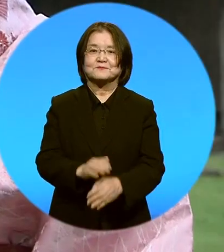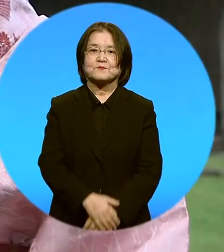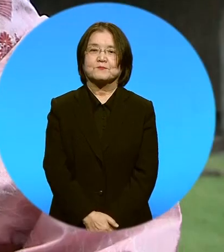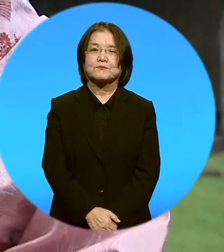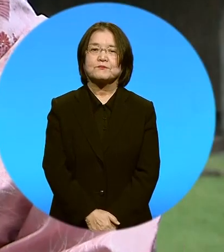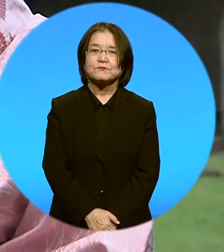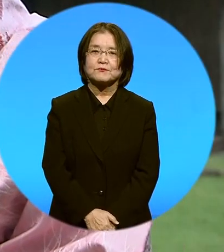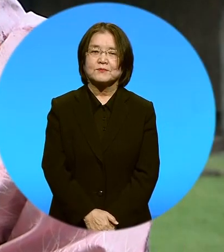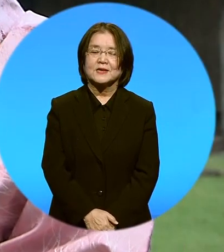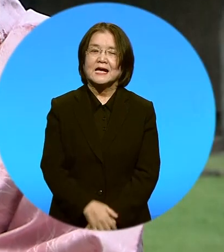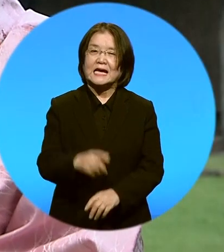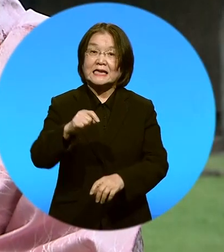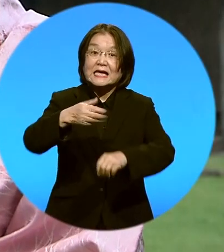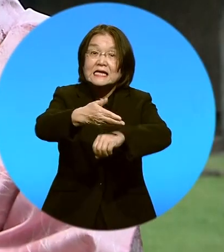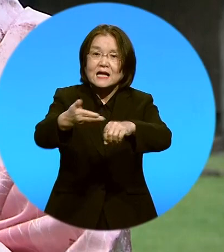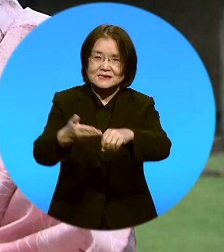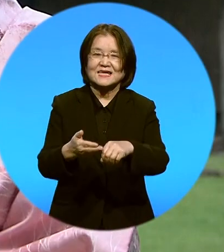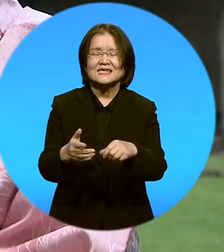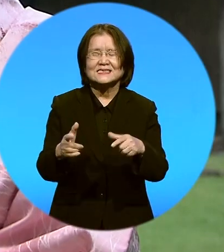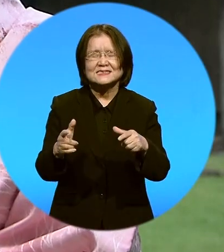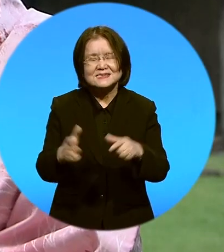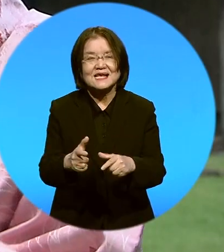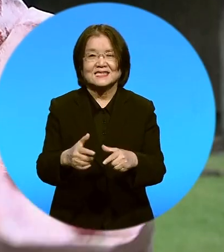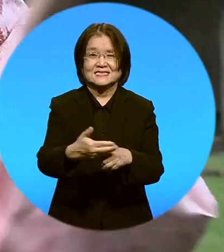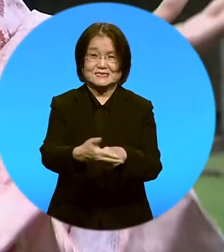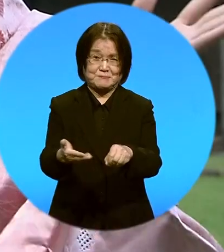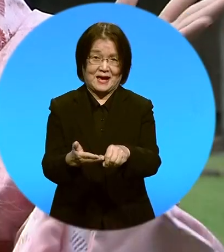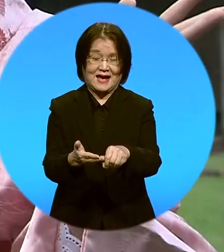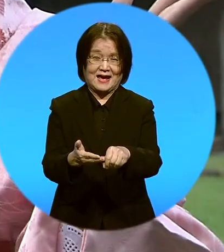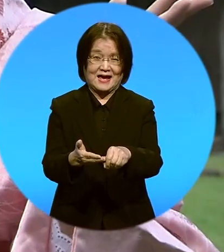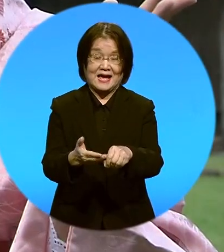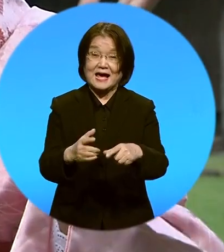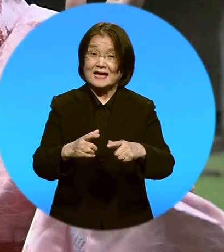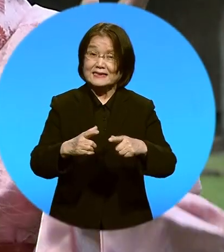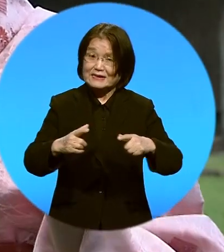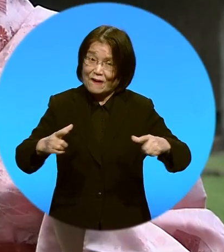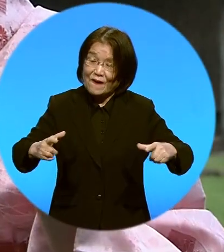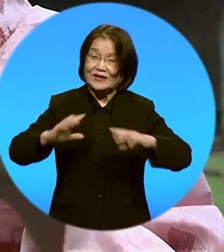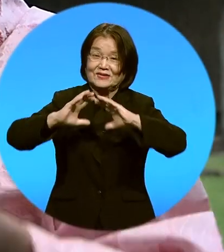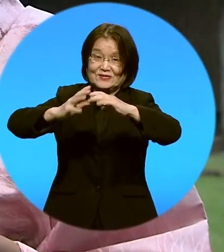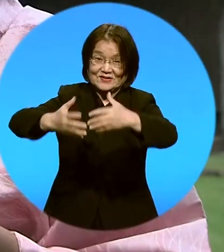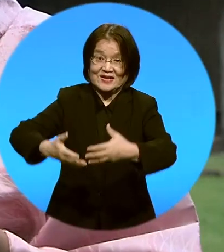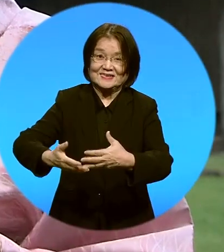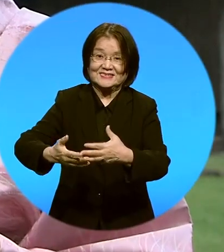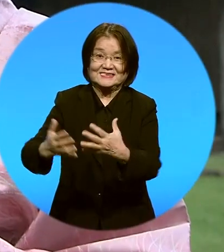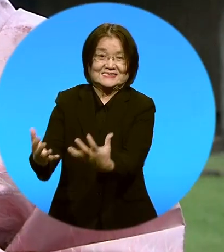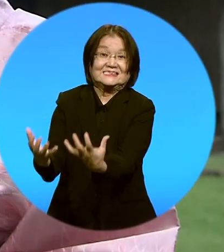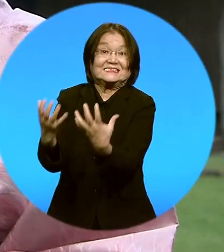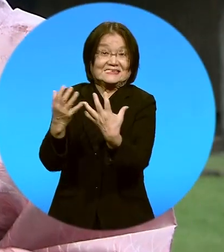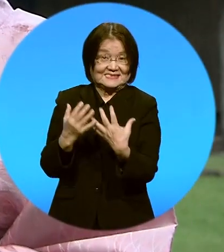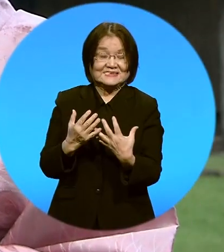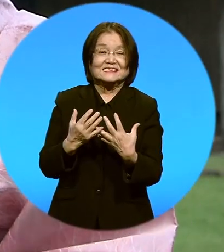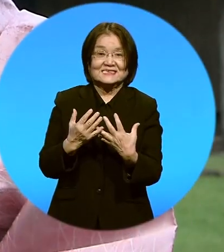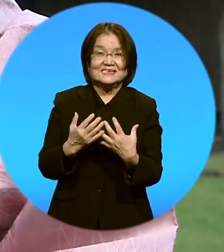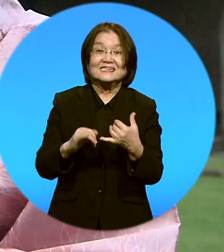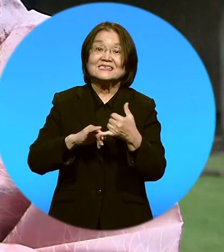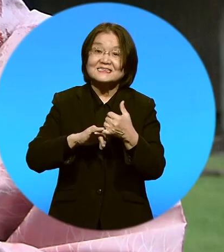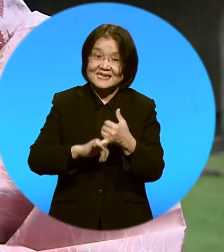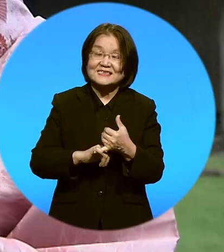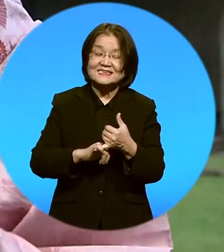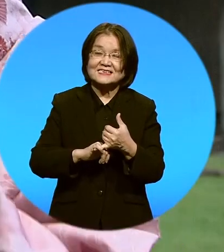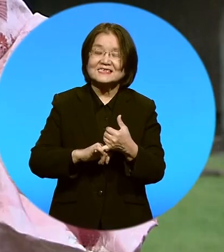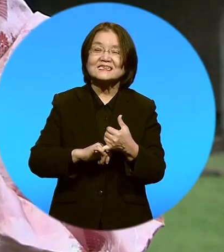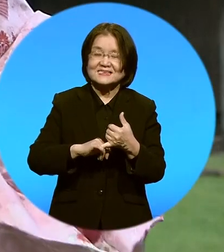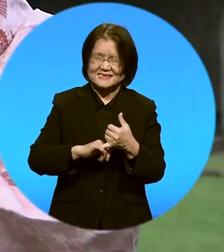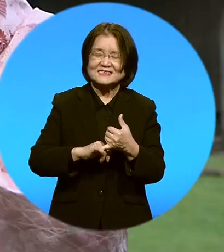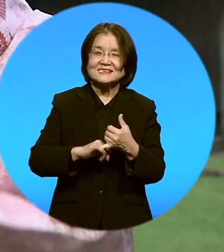っぱり種子島は小さい島なので、もう広いグローバルな方々にぜひ種子島を記憶の